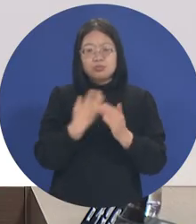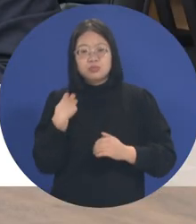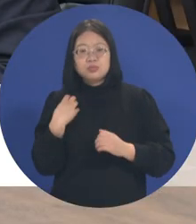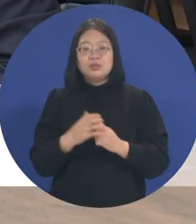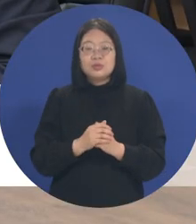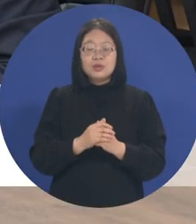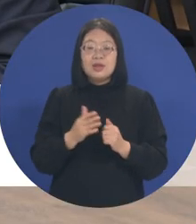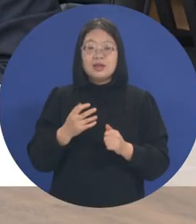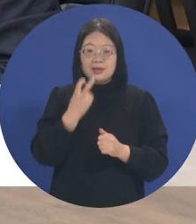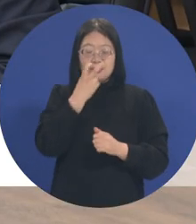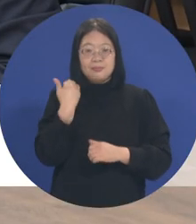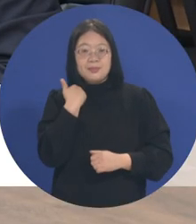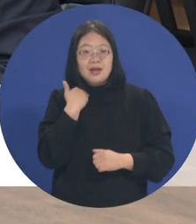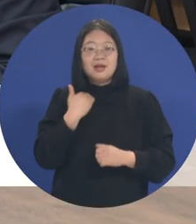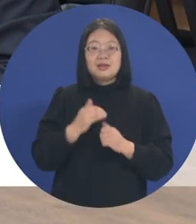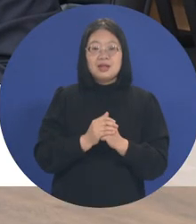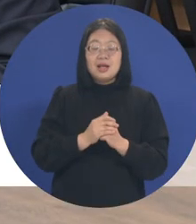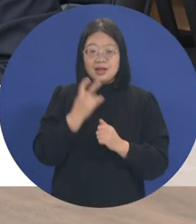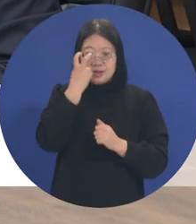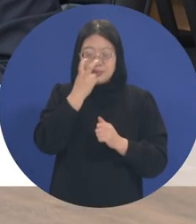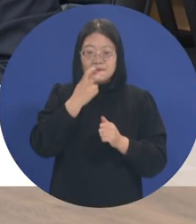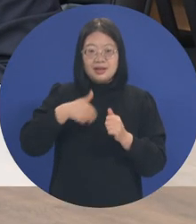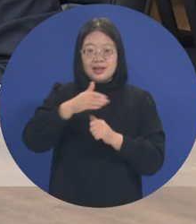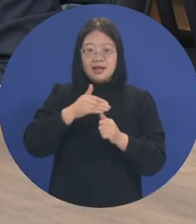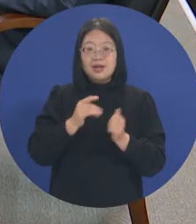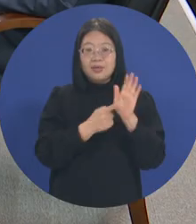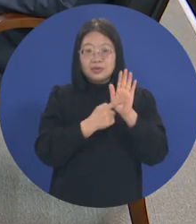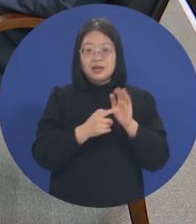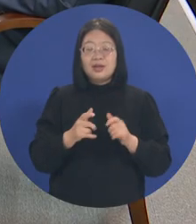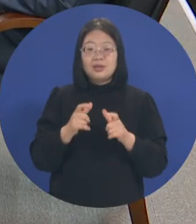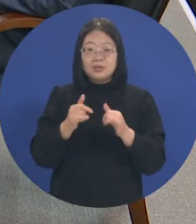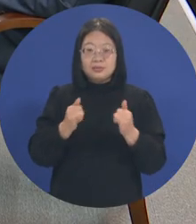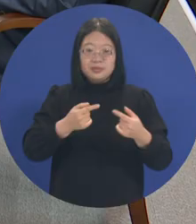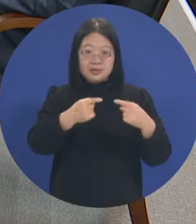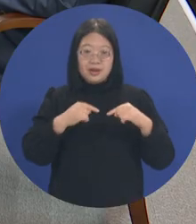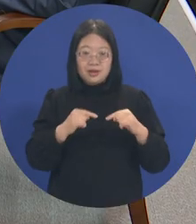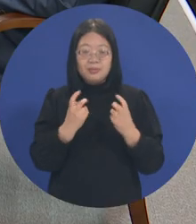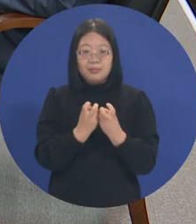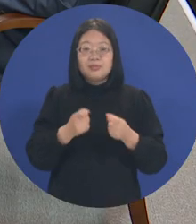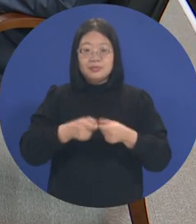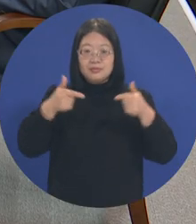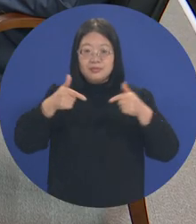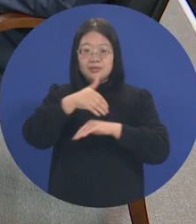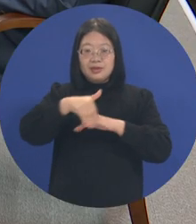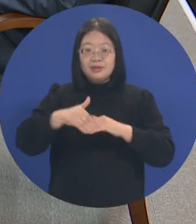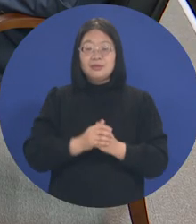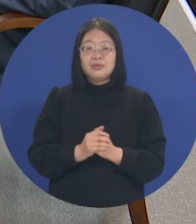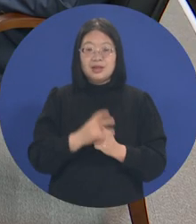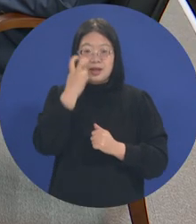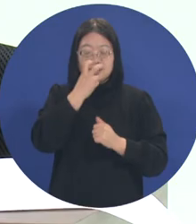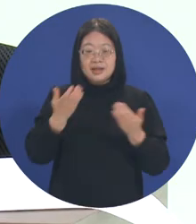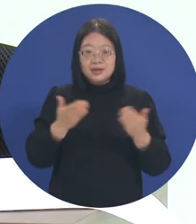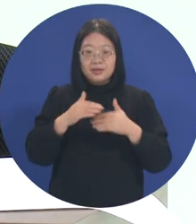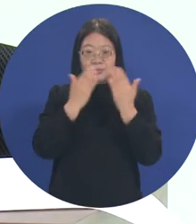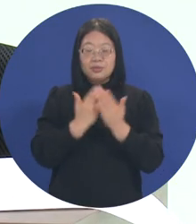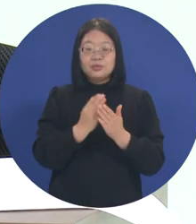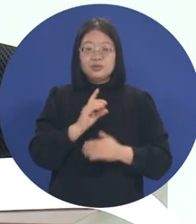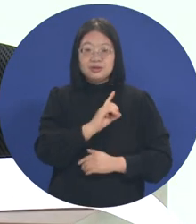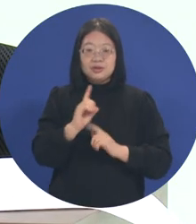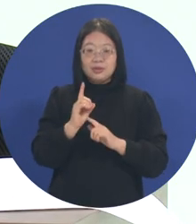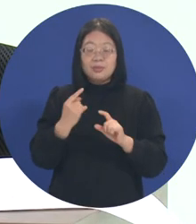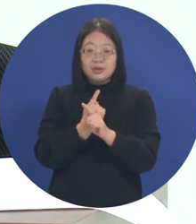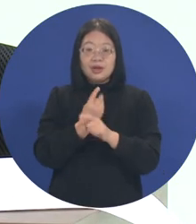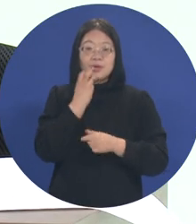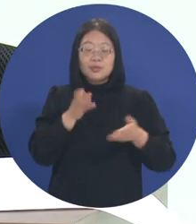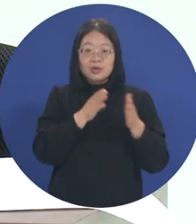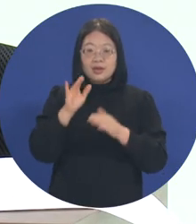해소, 감사 진행 상황 공개, 도민 참여 창구 강화 등을 진행할 계획입니다. 감사 업무 전반을